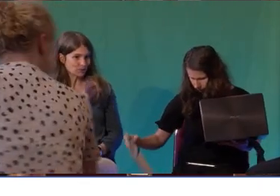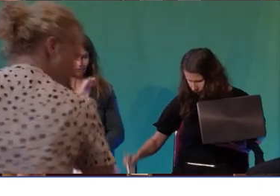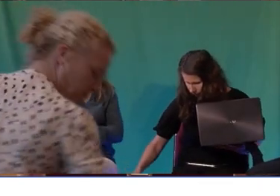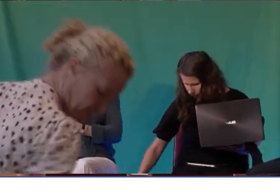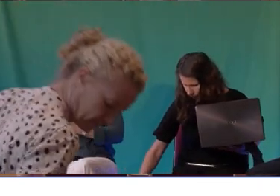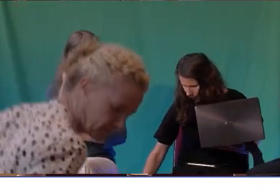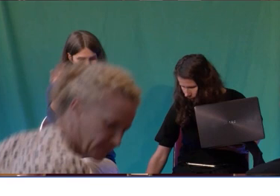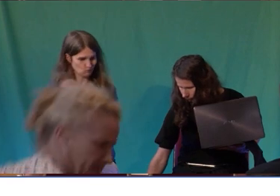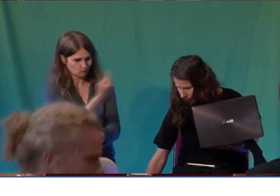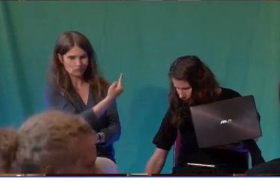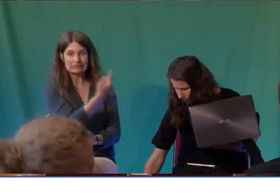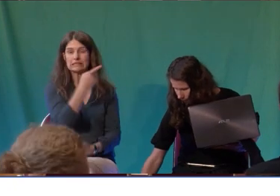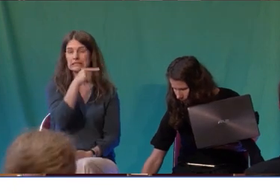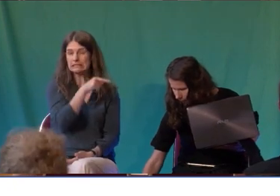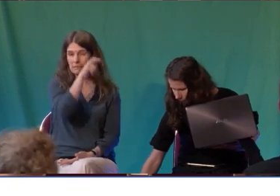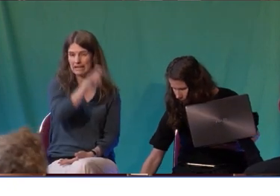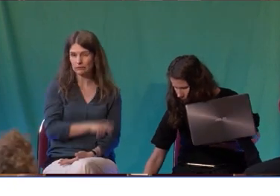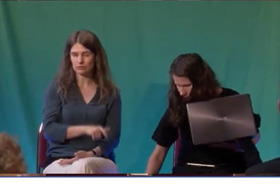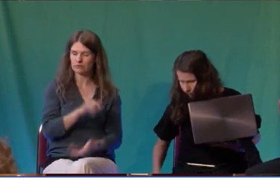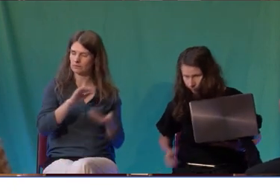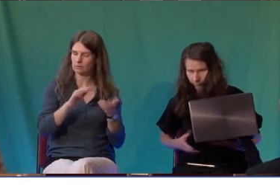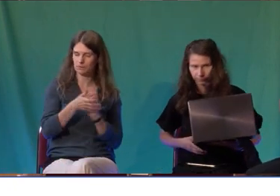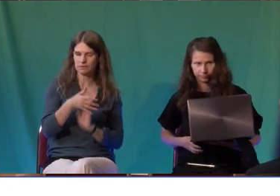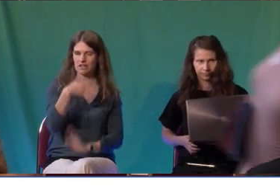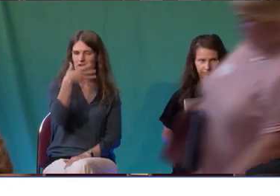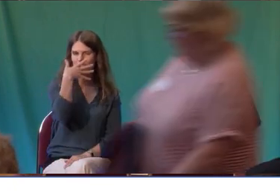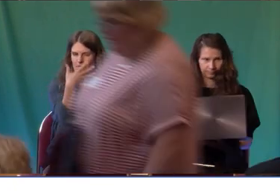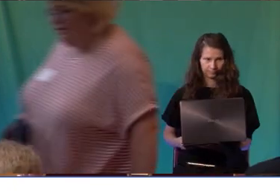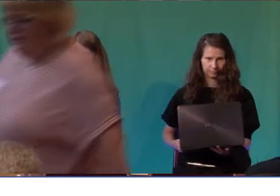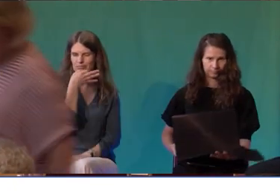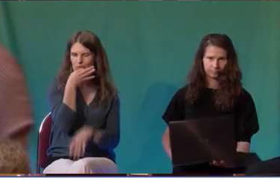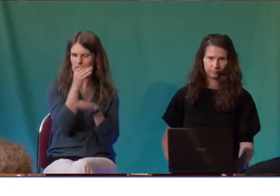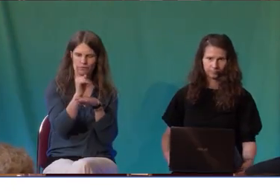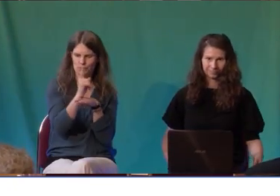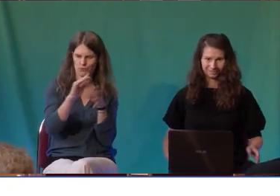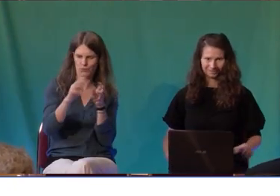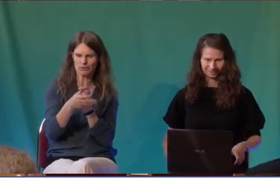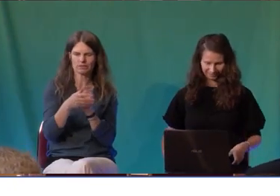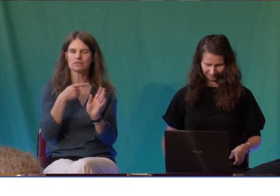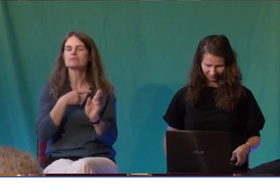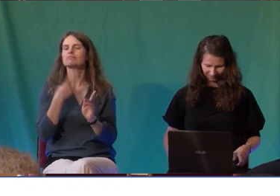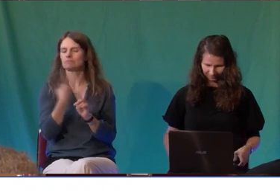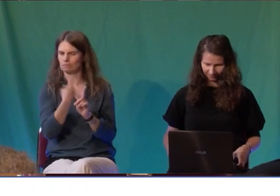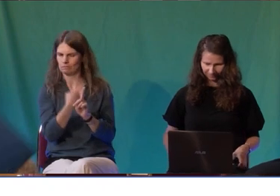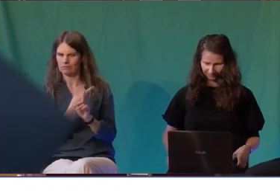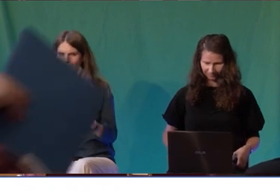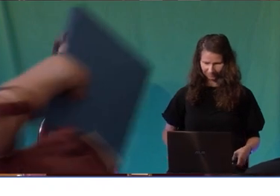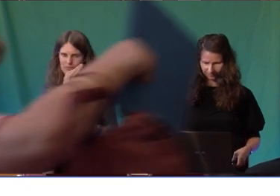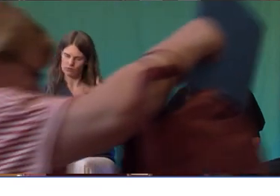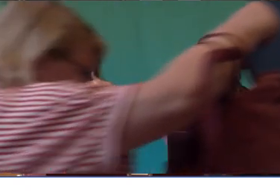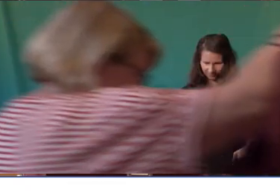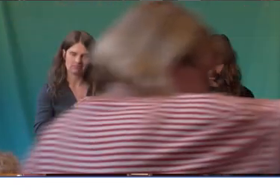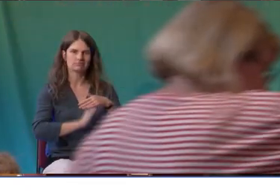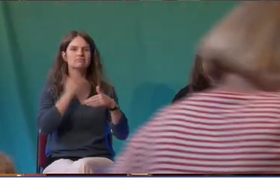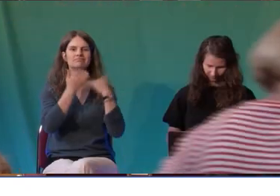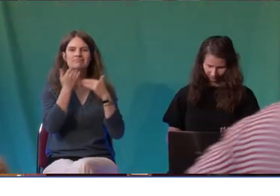Person hat dann knackige fünf Minuten Zeit das ein bisschen zusammenzufassen und ich werde auch ganz strenge auf die Uhr gucken dann